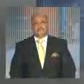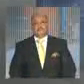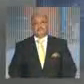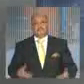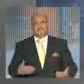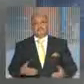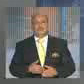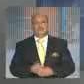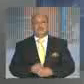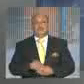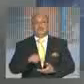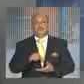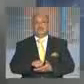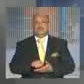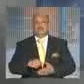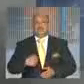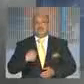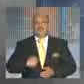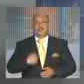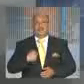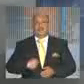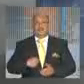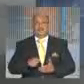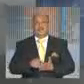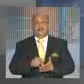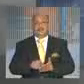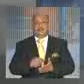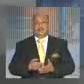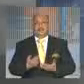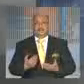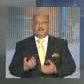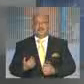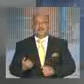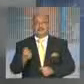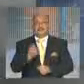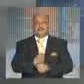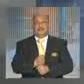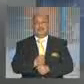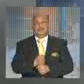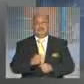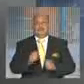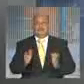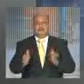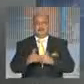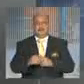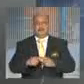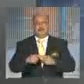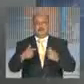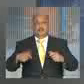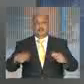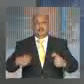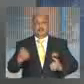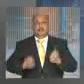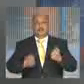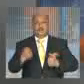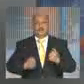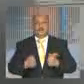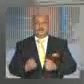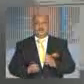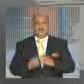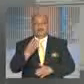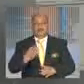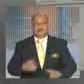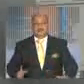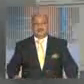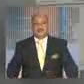في مدينة الحامة من ولاية جابس تم إحداث مركز لرخص السياقة في إطار تقريب الخدمة من المواطن.